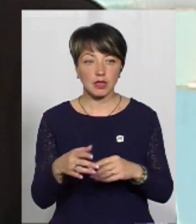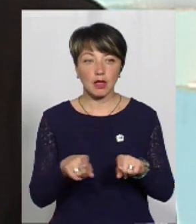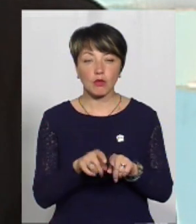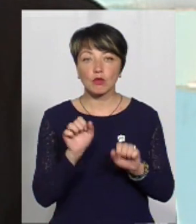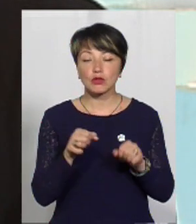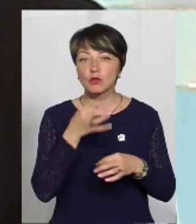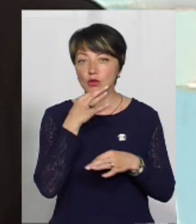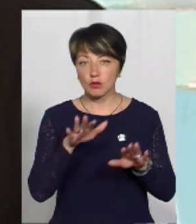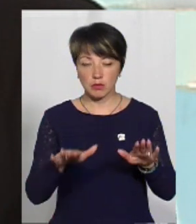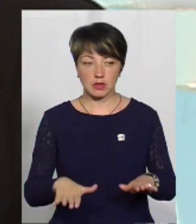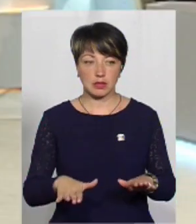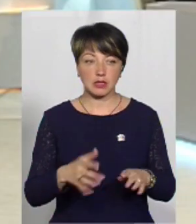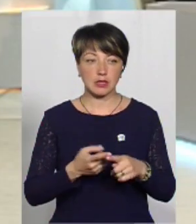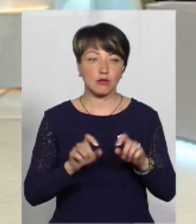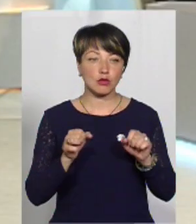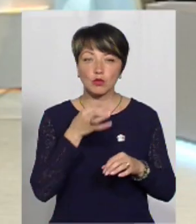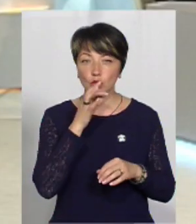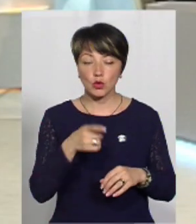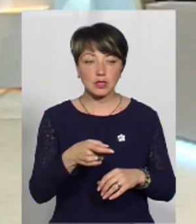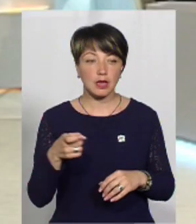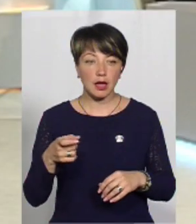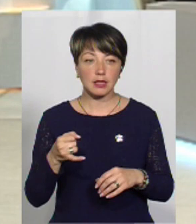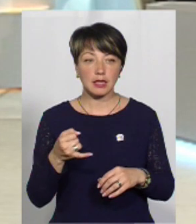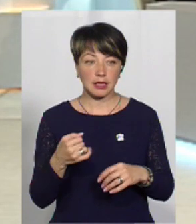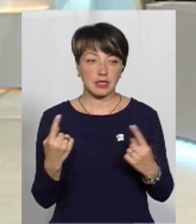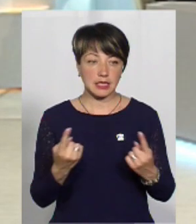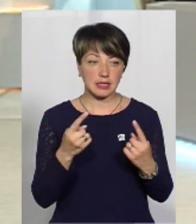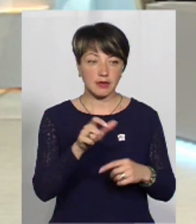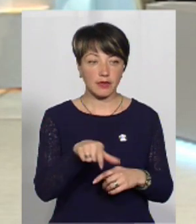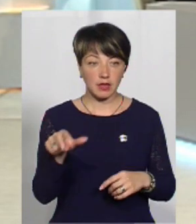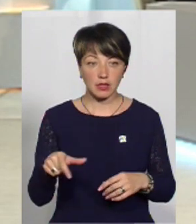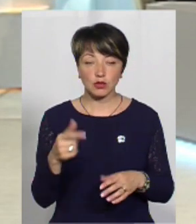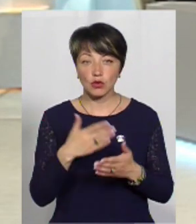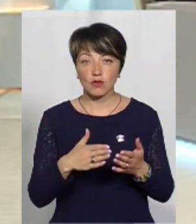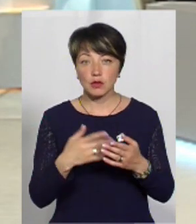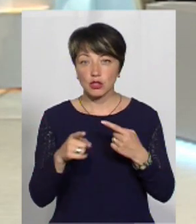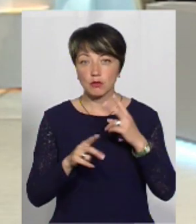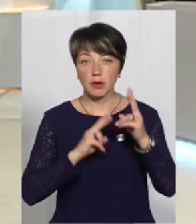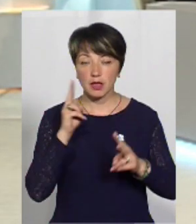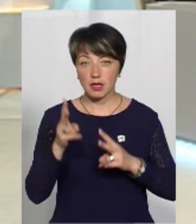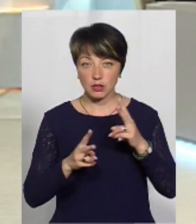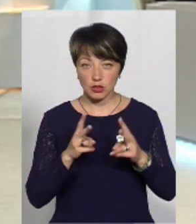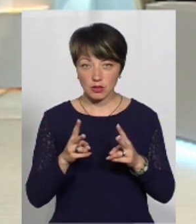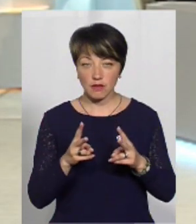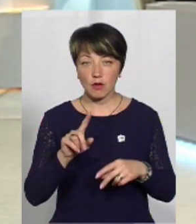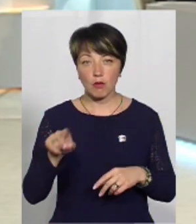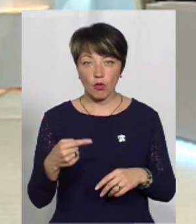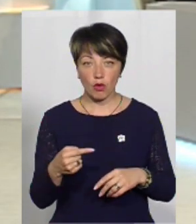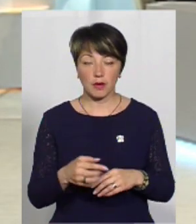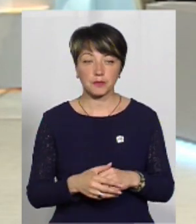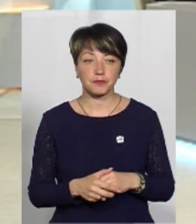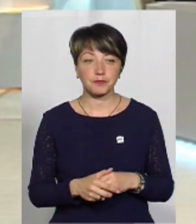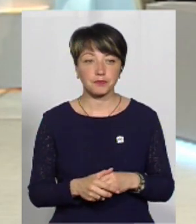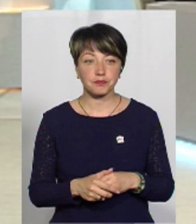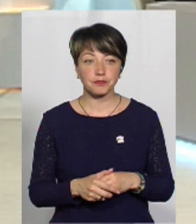таке може бути в будь-якому місці. Це може бути хто стріляти із цивільних, але до них тоді зовсім інші претензії, зовсім інші вимоги, якщо це